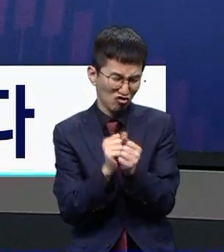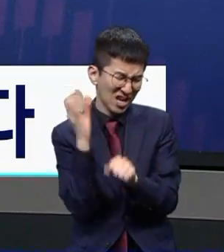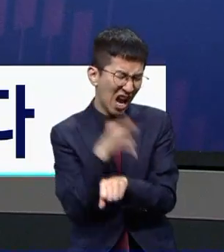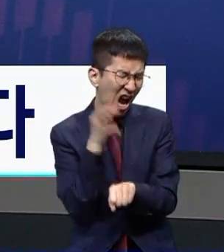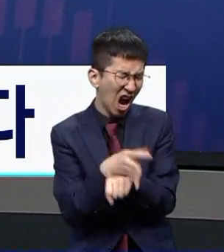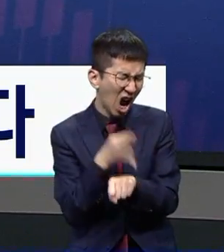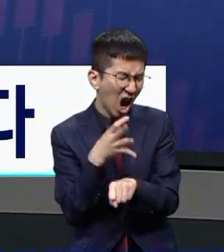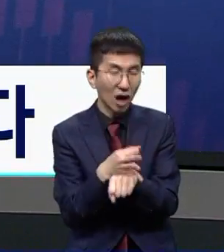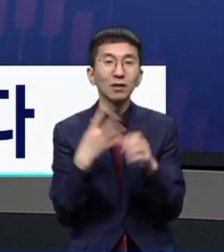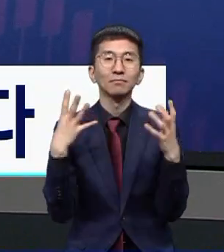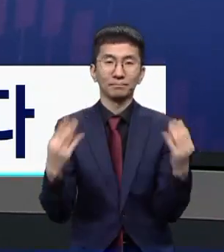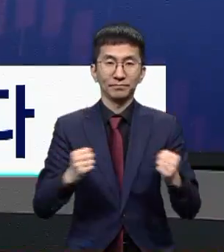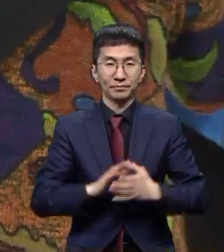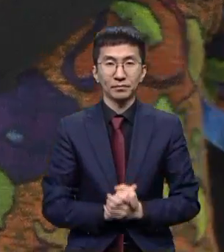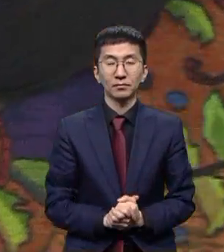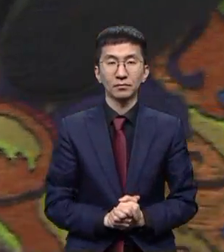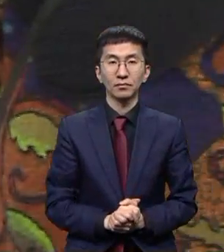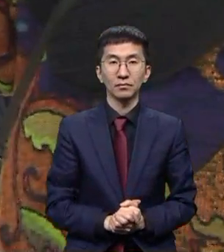취재했습니다.